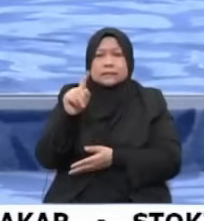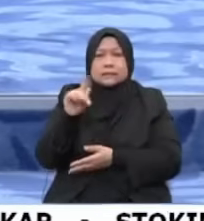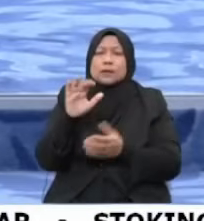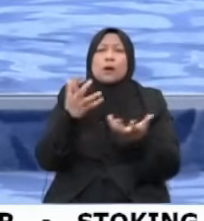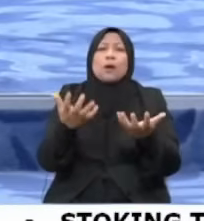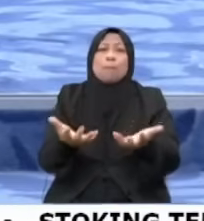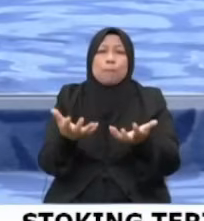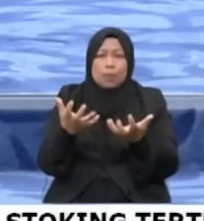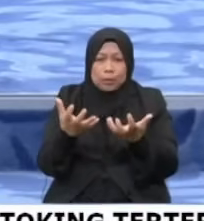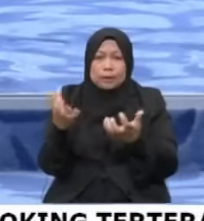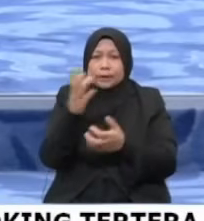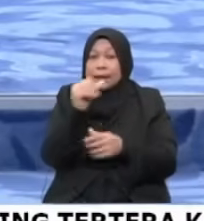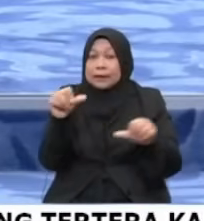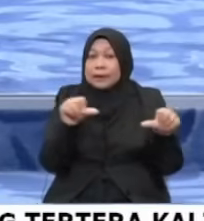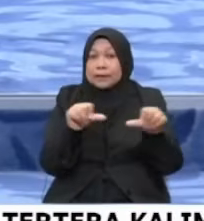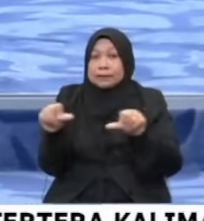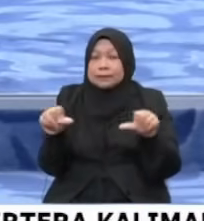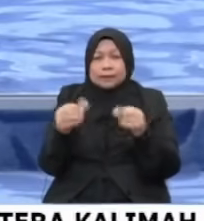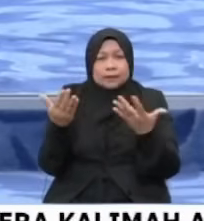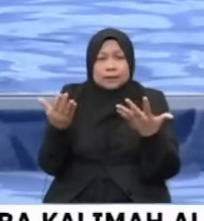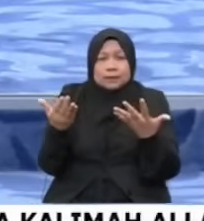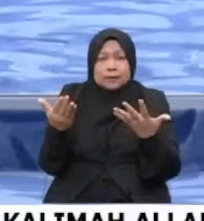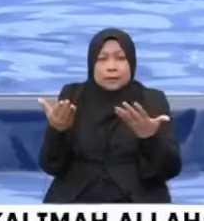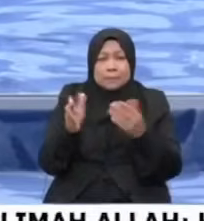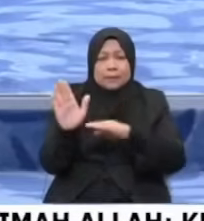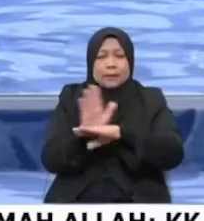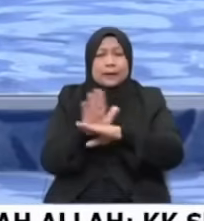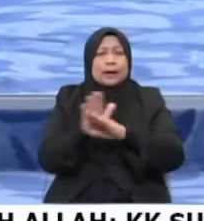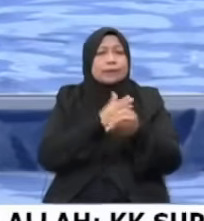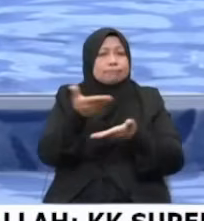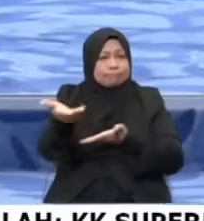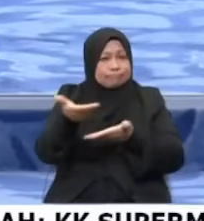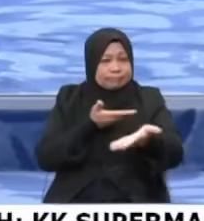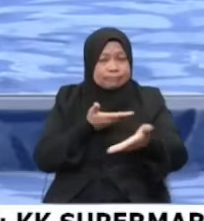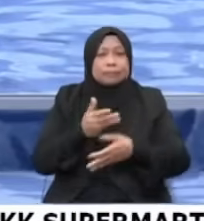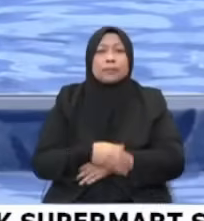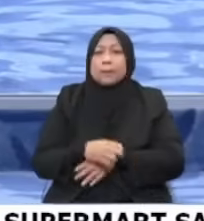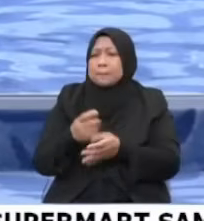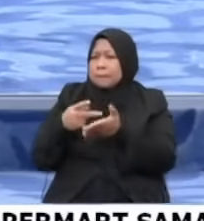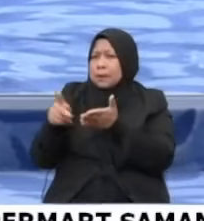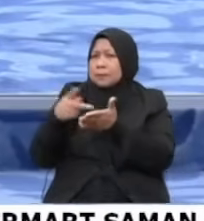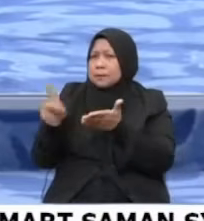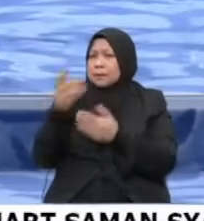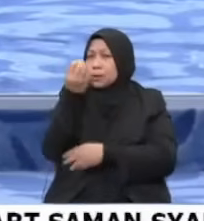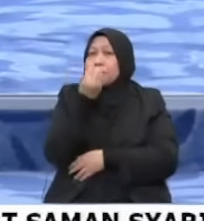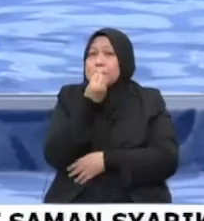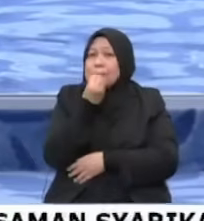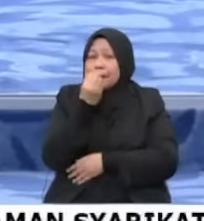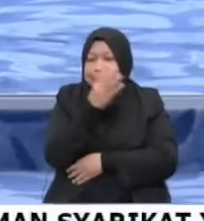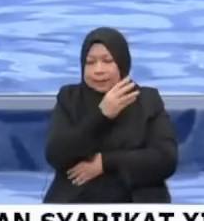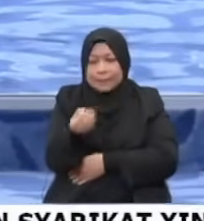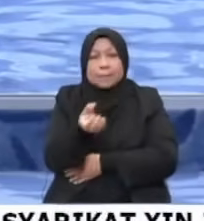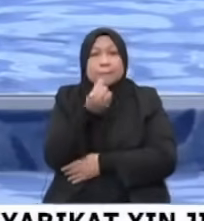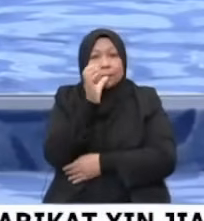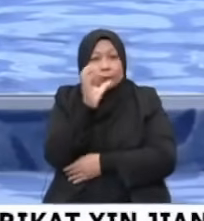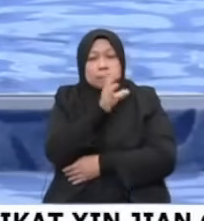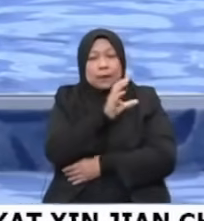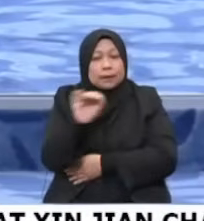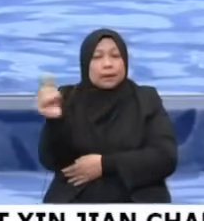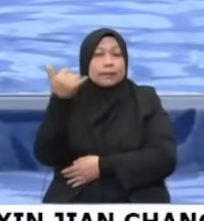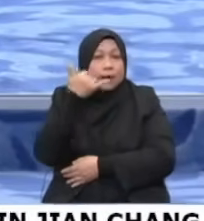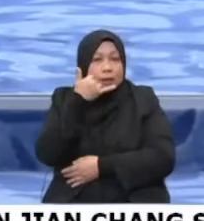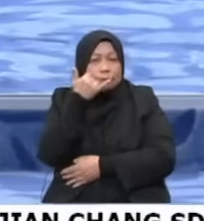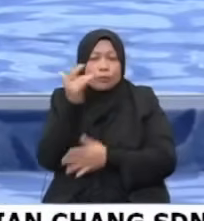kemahuan dan aktiviti antara perniagaan perbelanjaan bagi makanan dan minuman serta